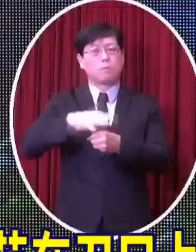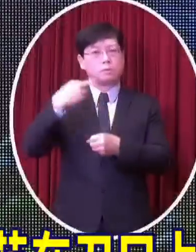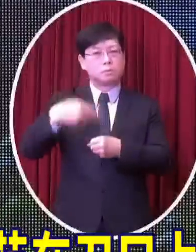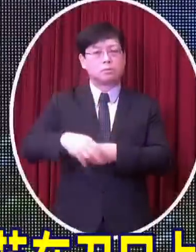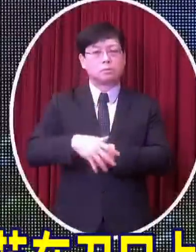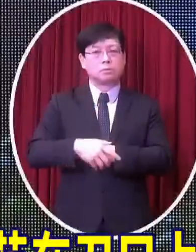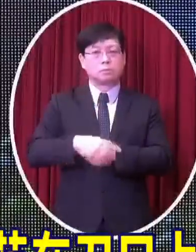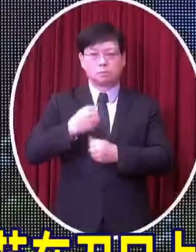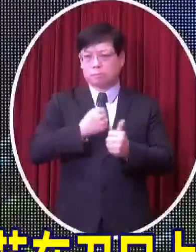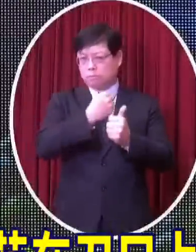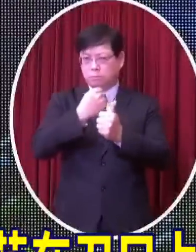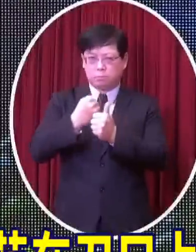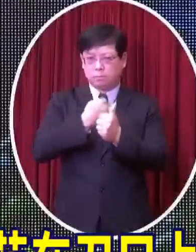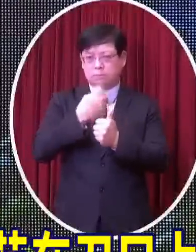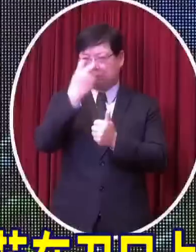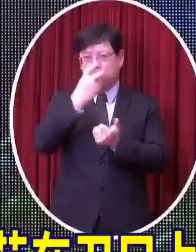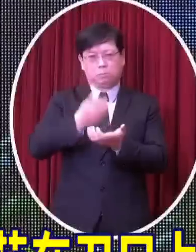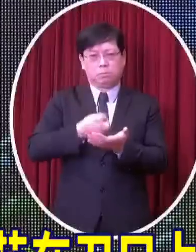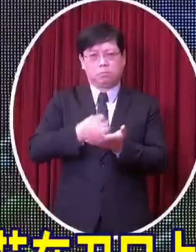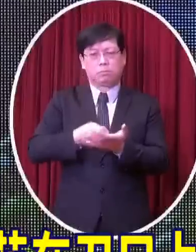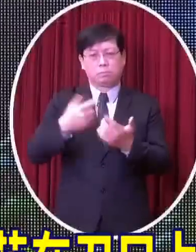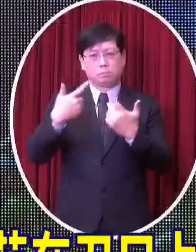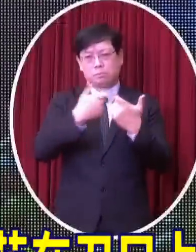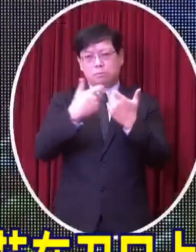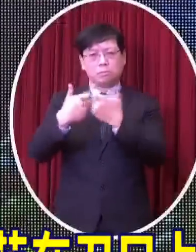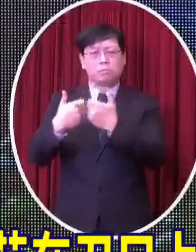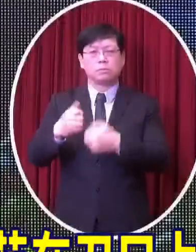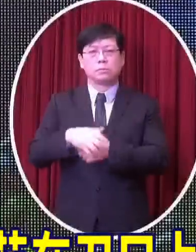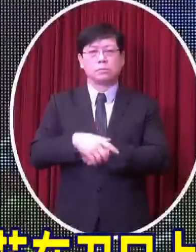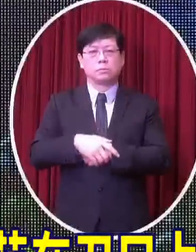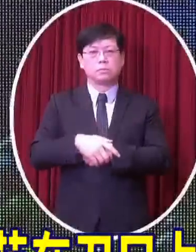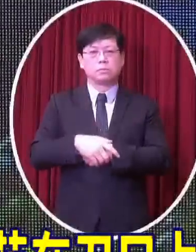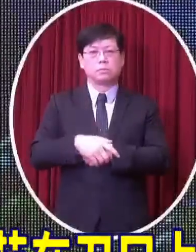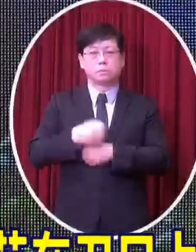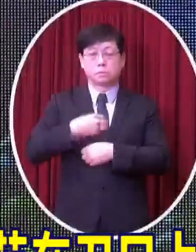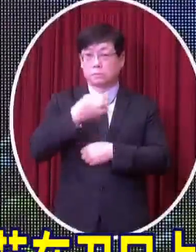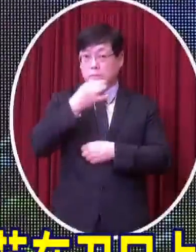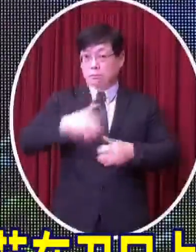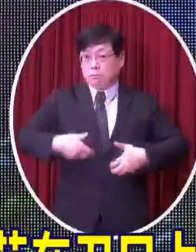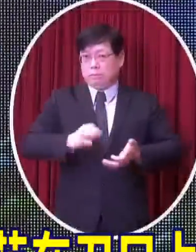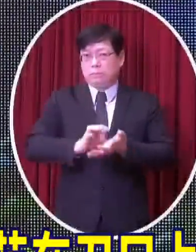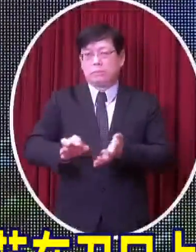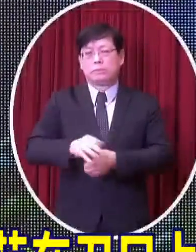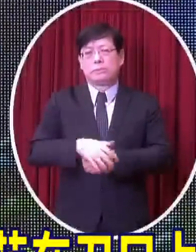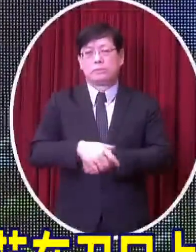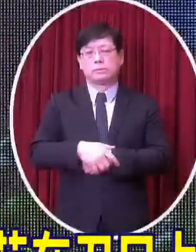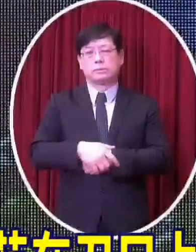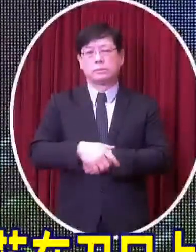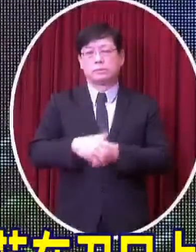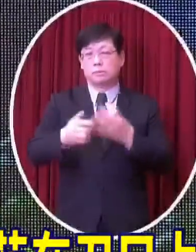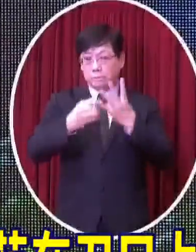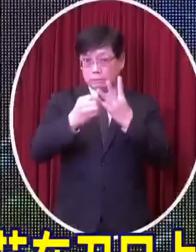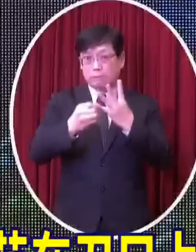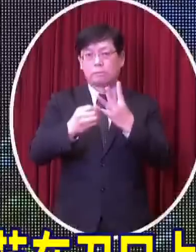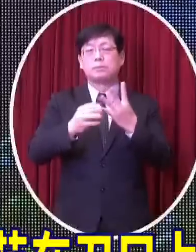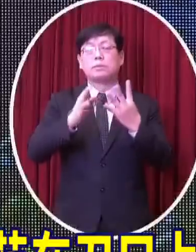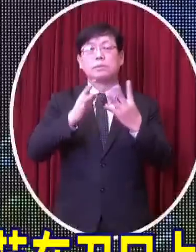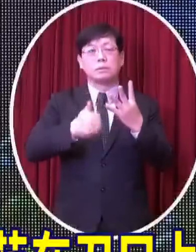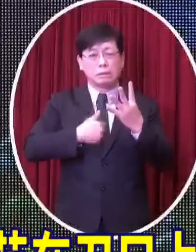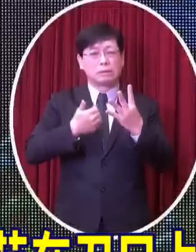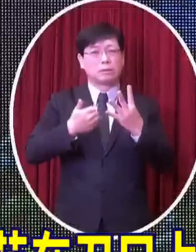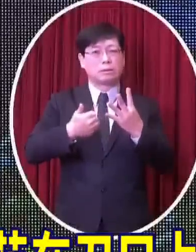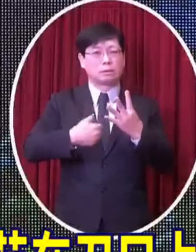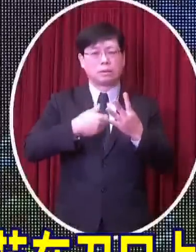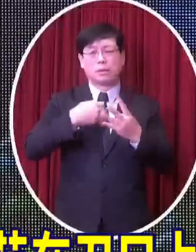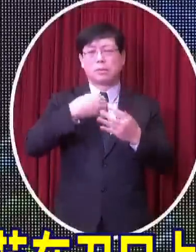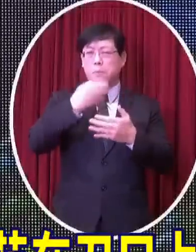要审时度势，以备不时之需。那第四部曲才是如果我们行